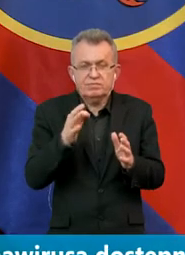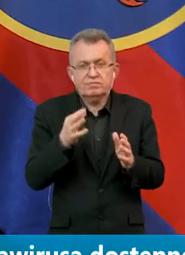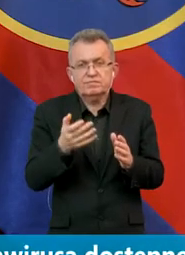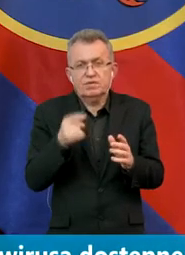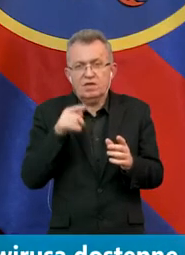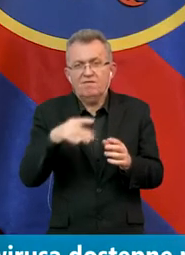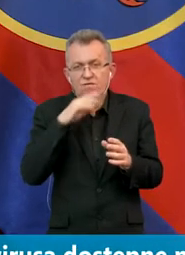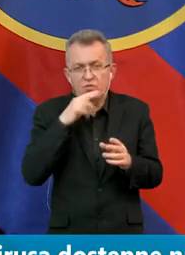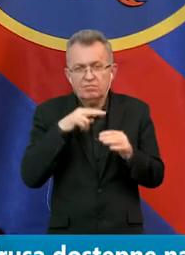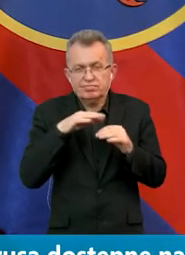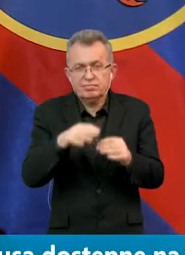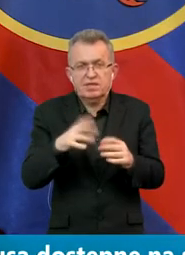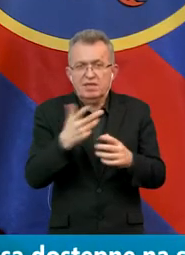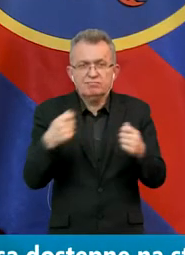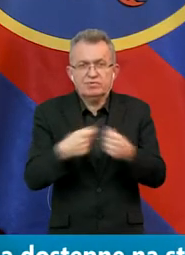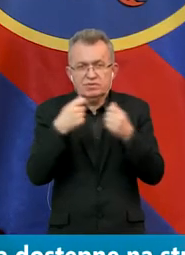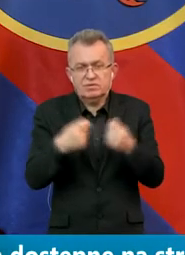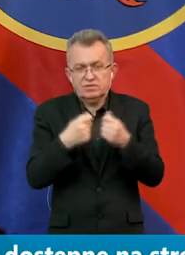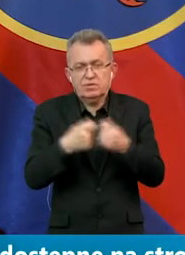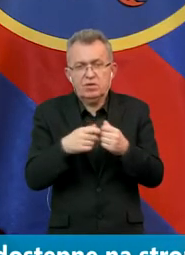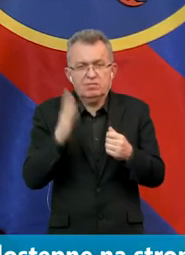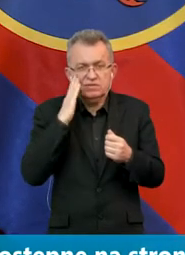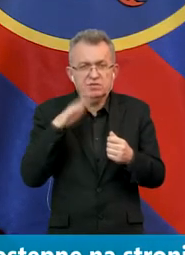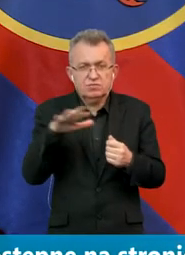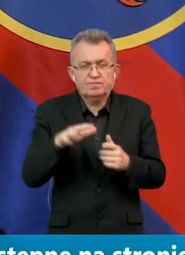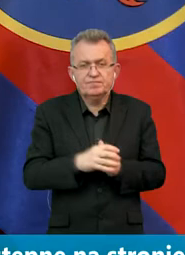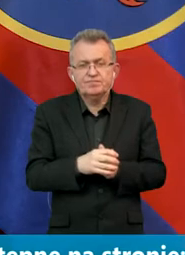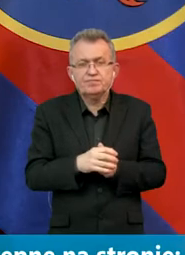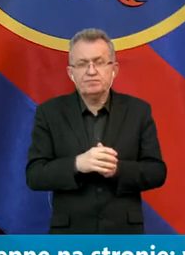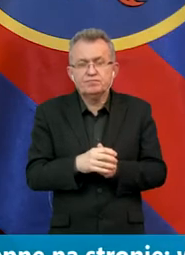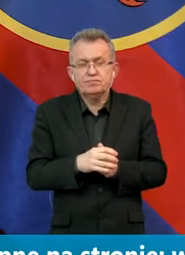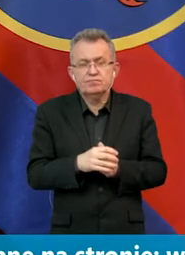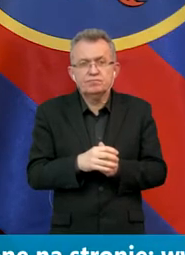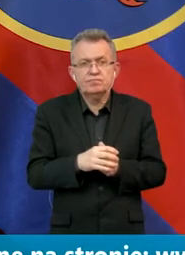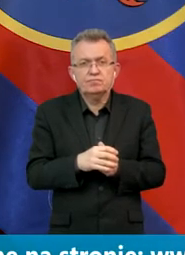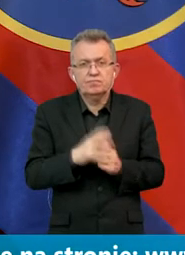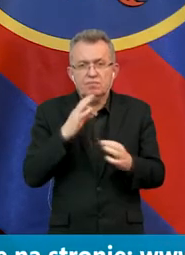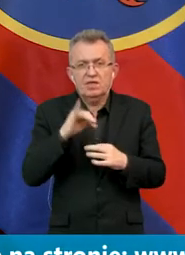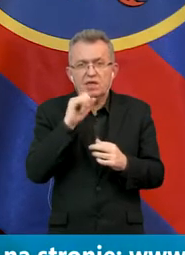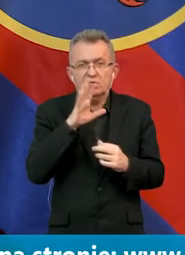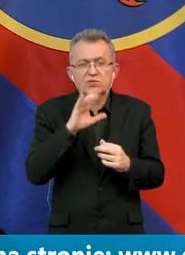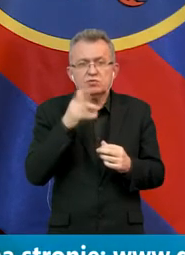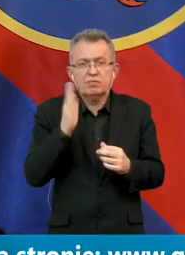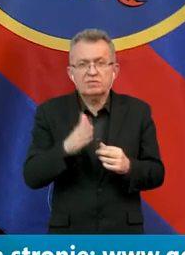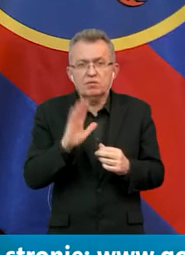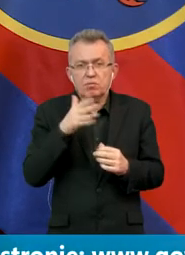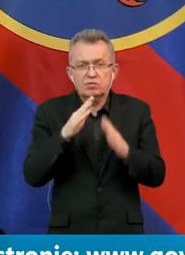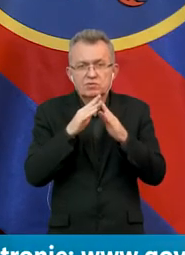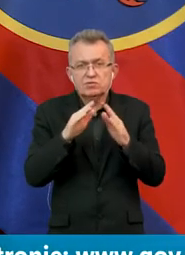ta woda rzeczywiście nie nękała mieszkańców. Pan Janusz pyta, co będzie po byłym schronisku